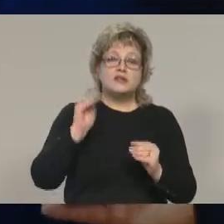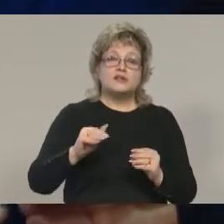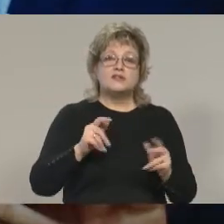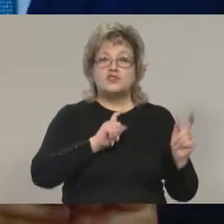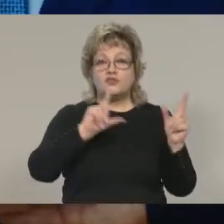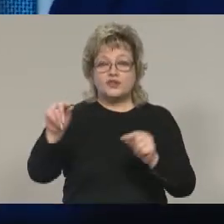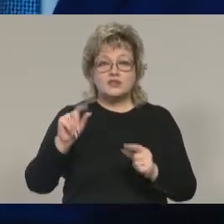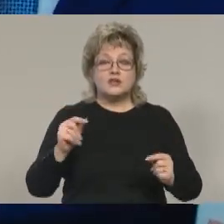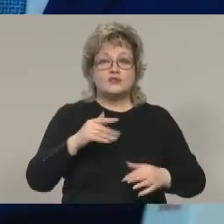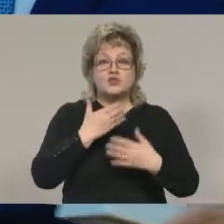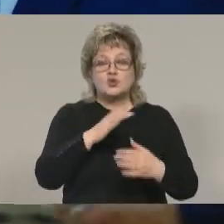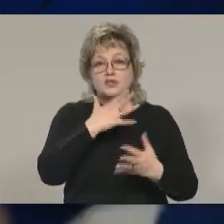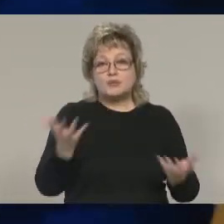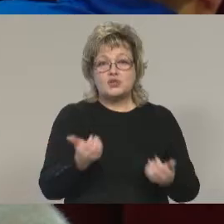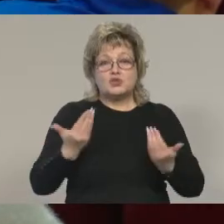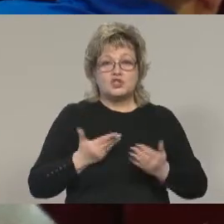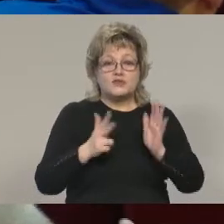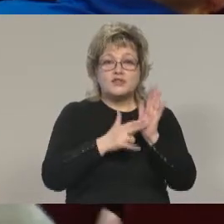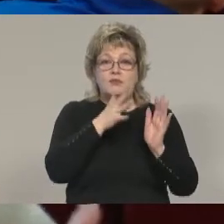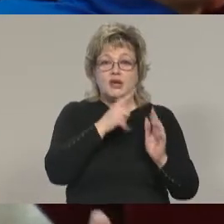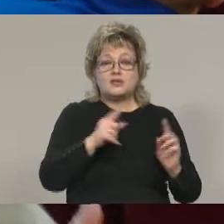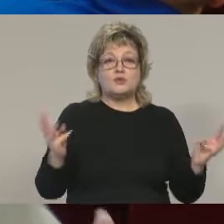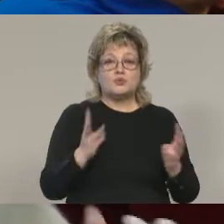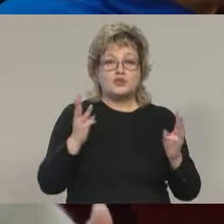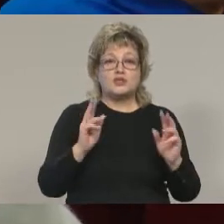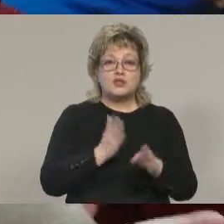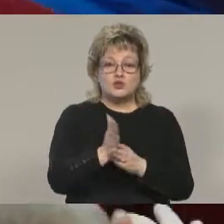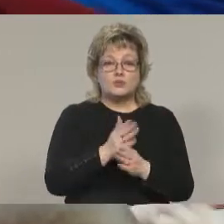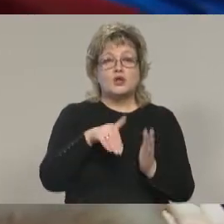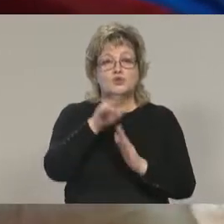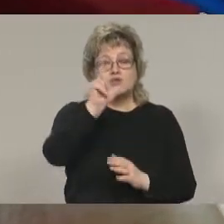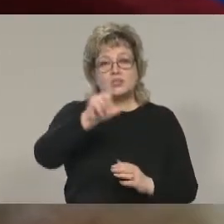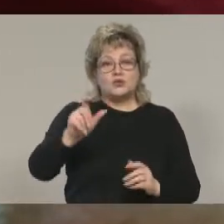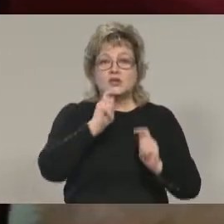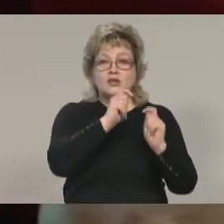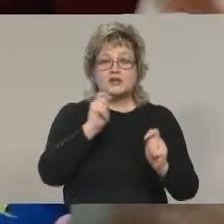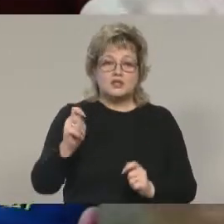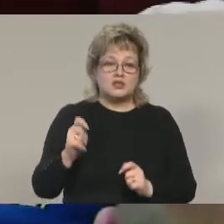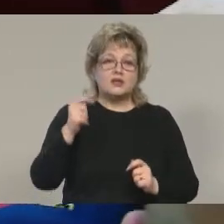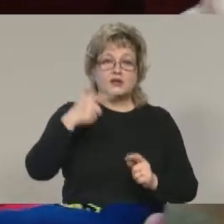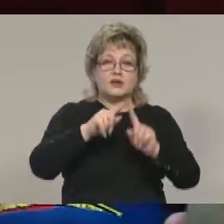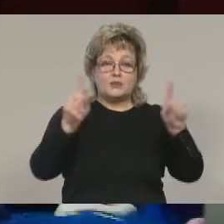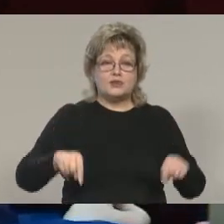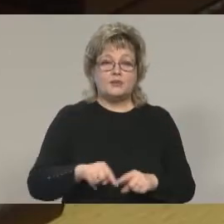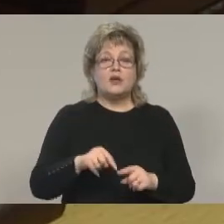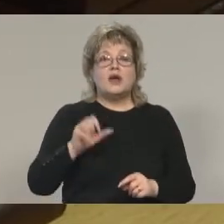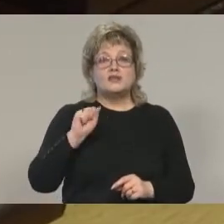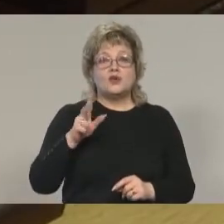выездов, сотни спасенных жизней. К 8-летию противопожарной службы лучшие сотрудники награждены почетными грамотами.